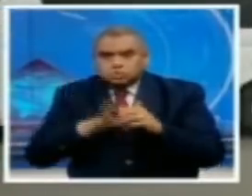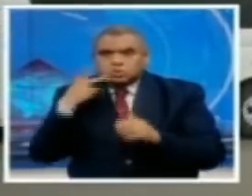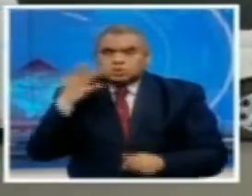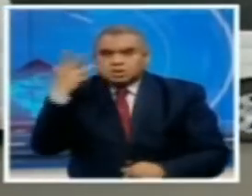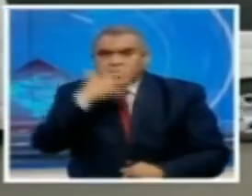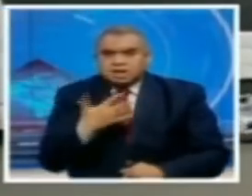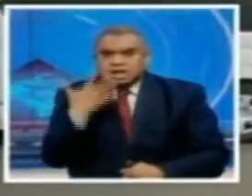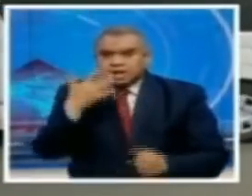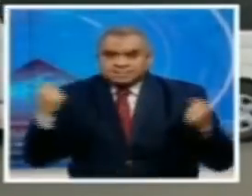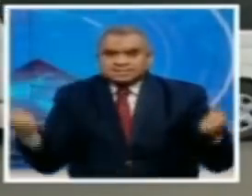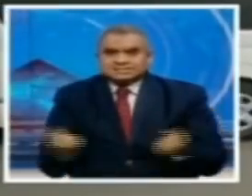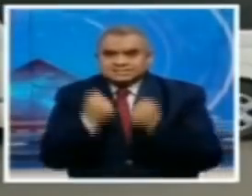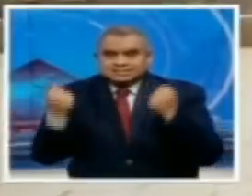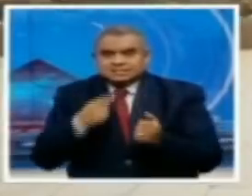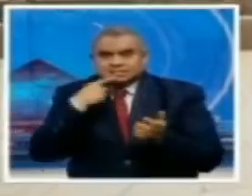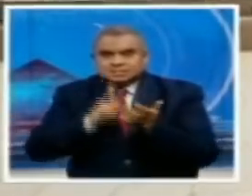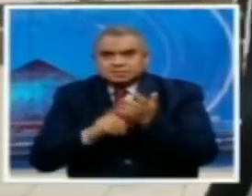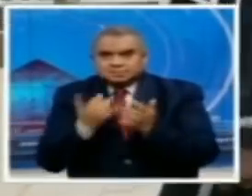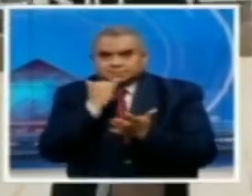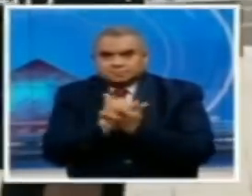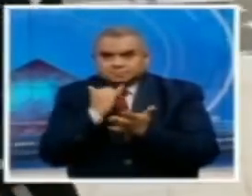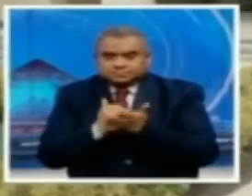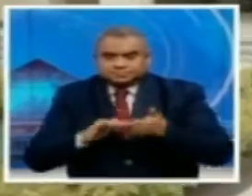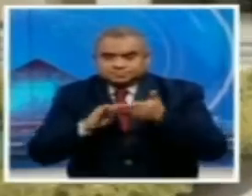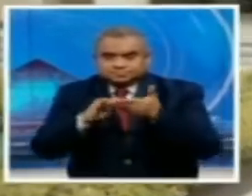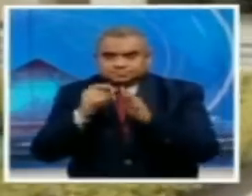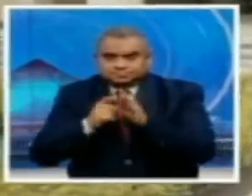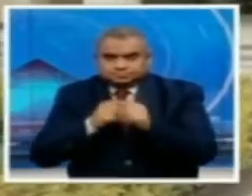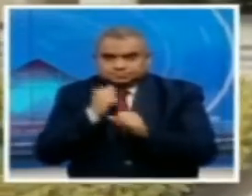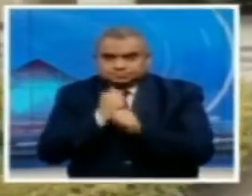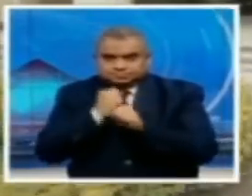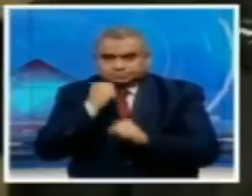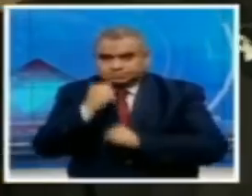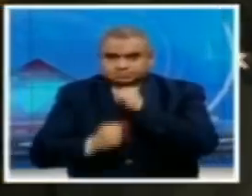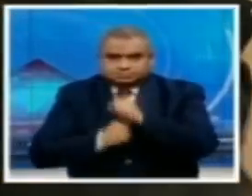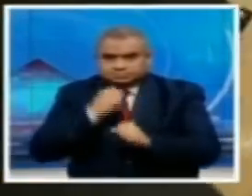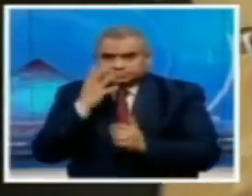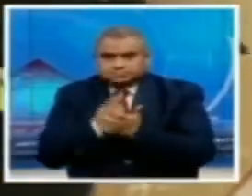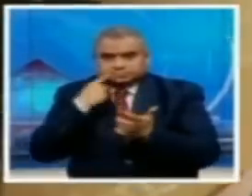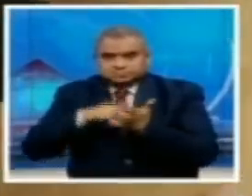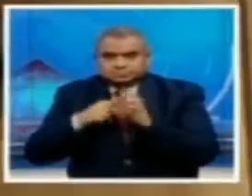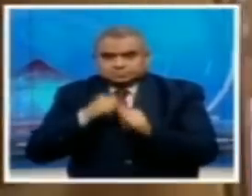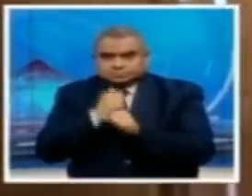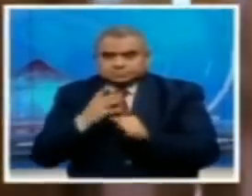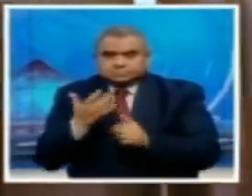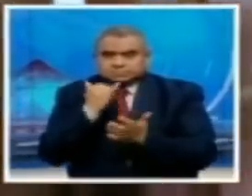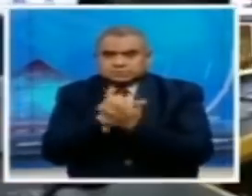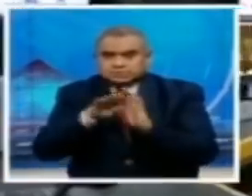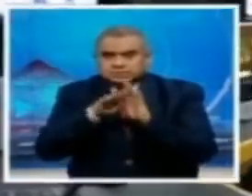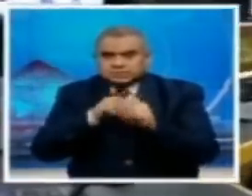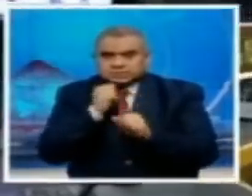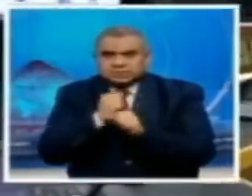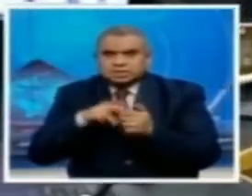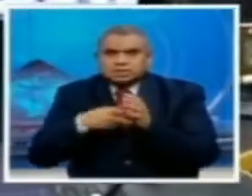دورات تدريبية ل 191 كادرا أمنيا من الدول الأفريقية ودول الكومنولث في مجالات